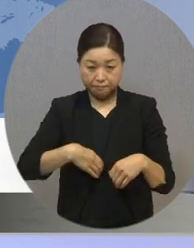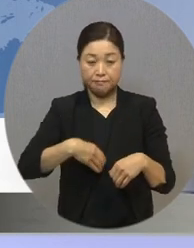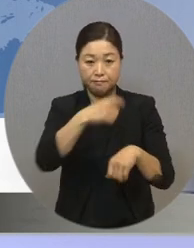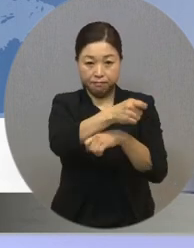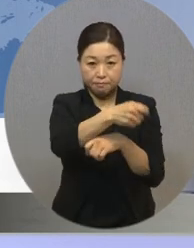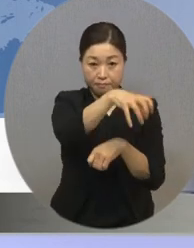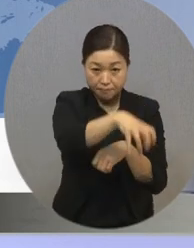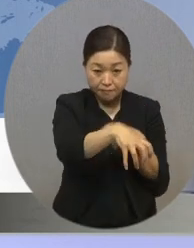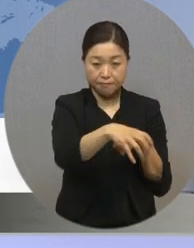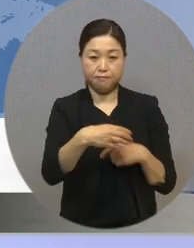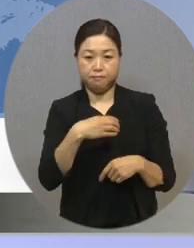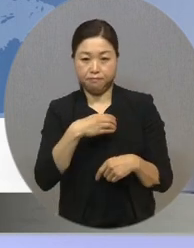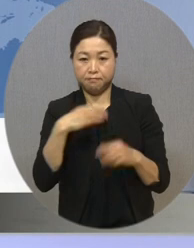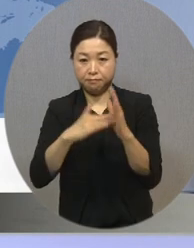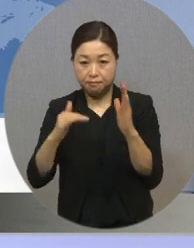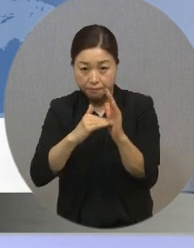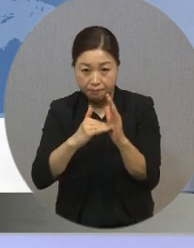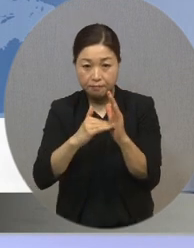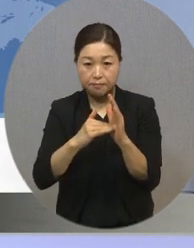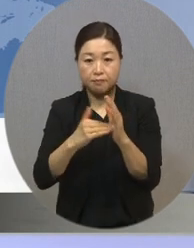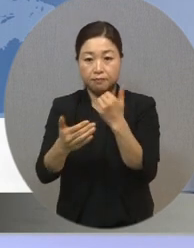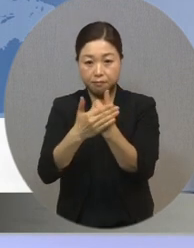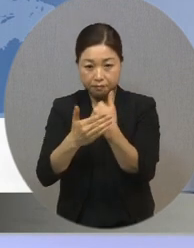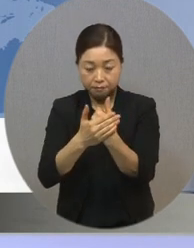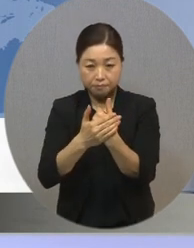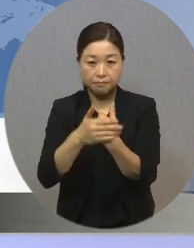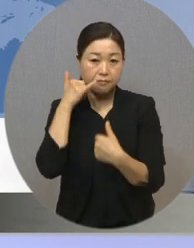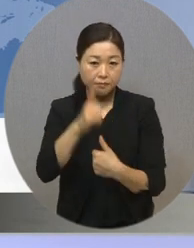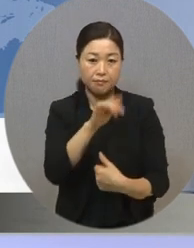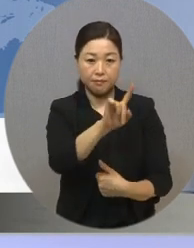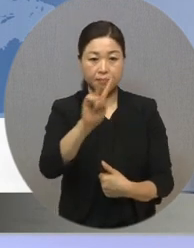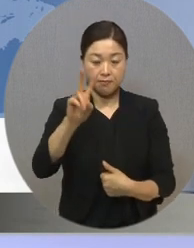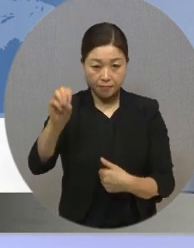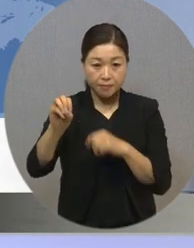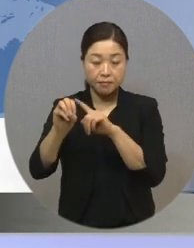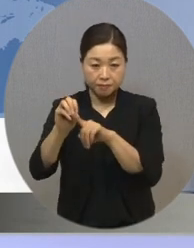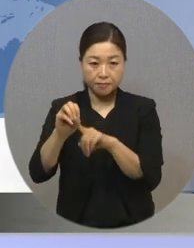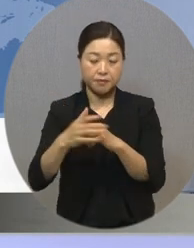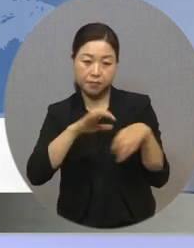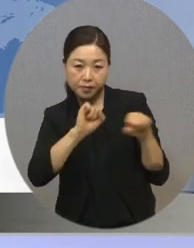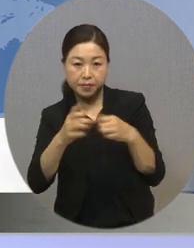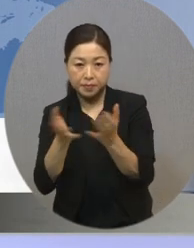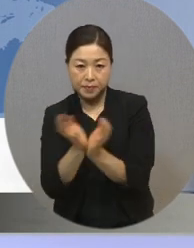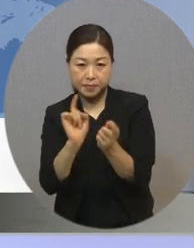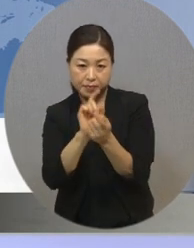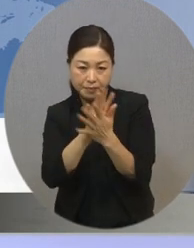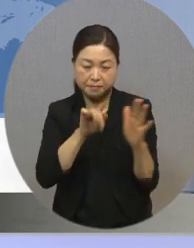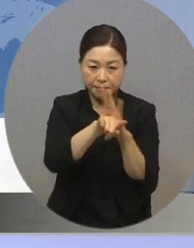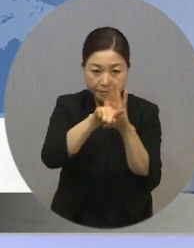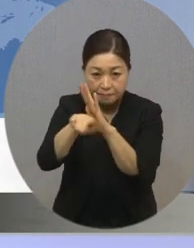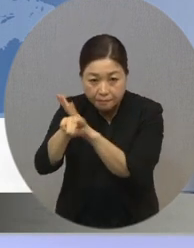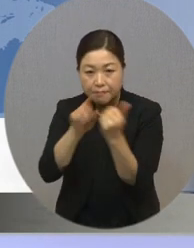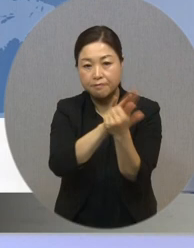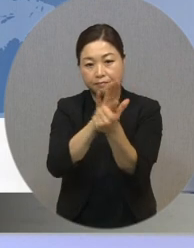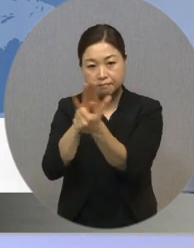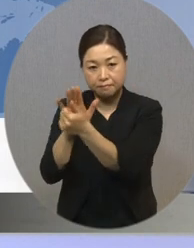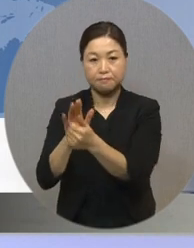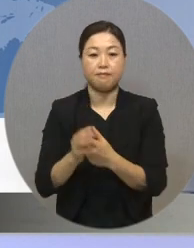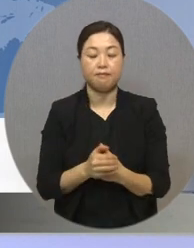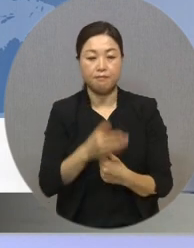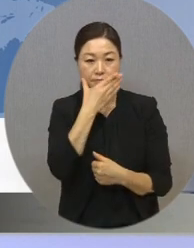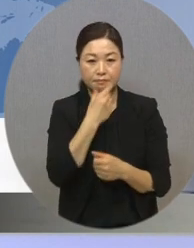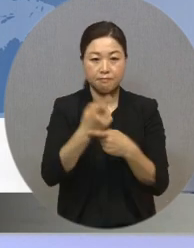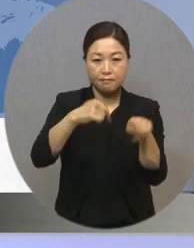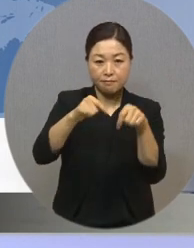위기가구 지원 콜 120으로 전화하면 기동대가 직접 찾아가 복지 지원을 펼치는 제도입니다이 복지